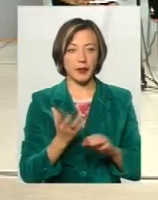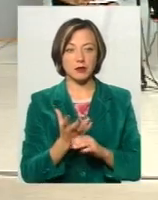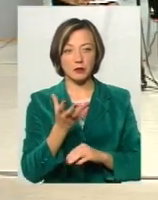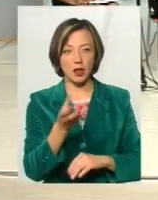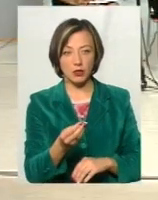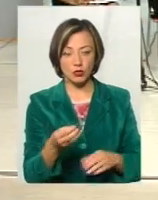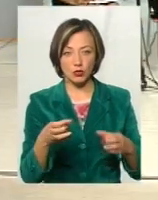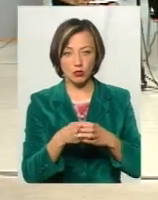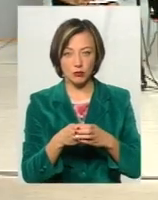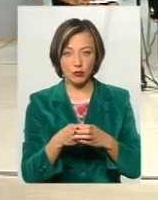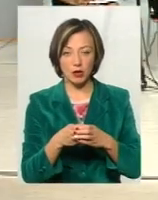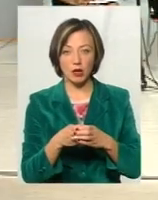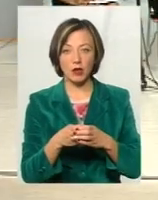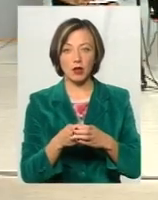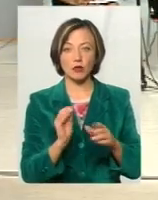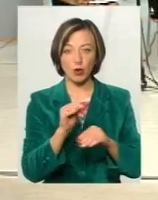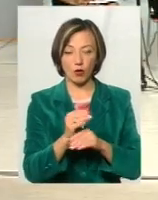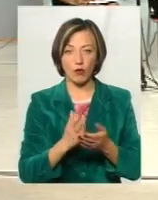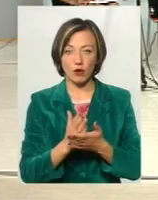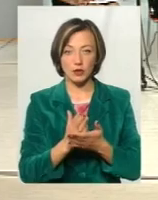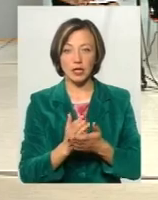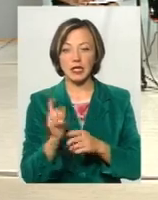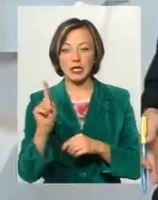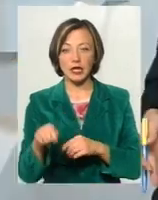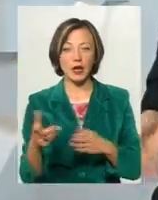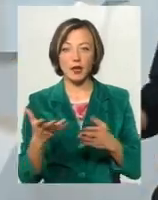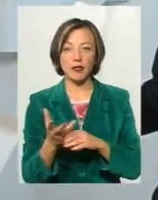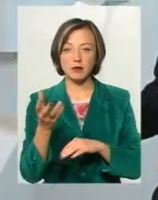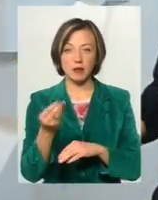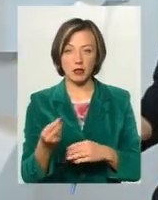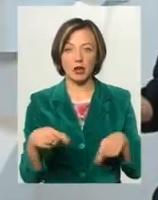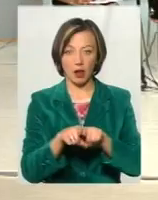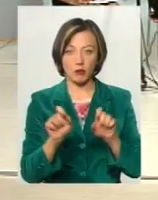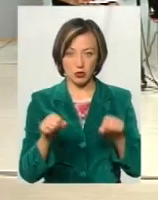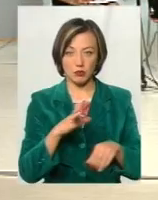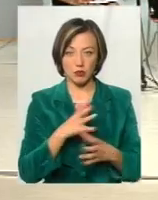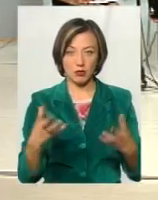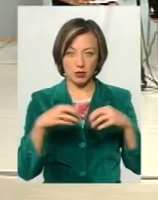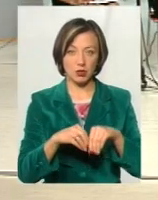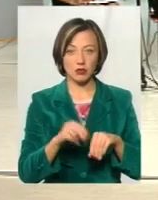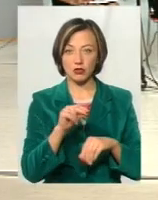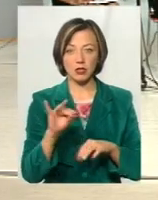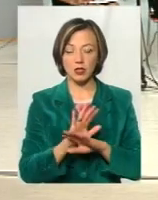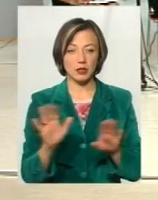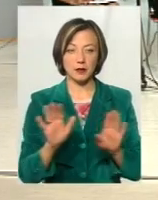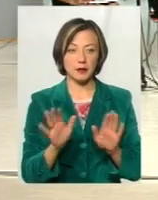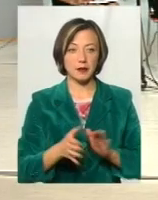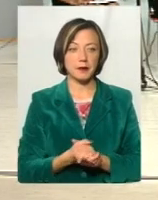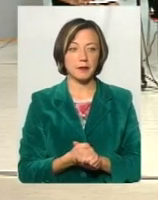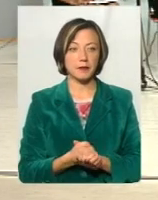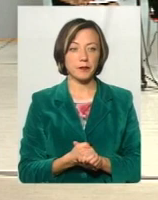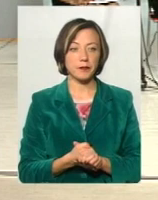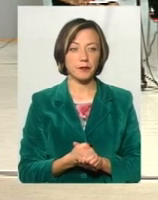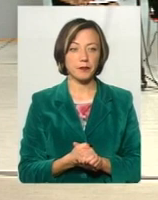сплачують за групу продовженого дня, за додаткову освітню послугу, і ті, які не сплачують. Таке може бути? Чи це законно, чи ні? Ні,